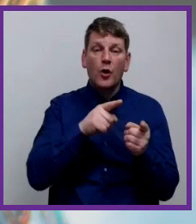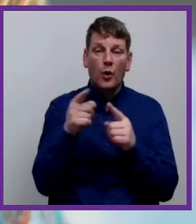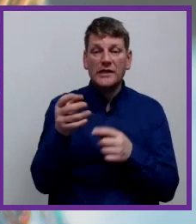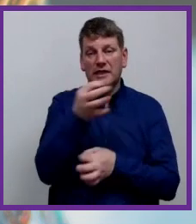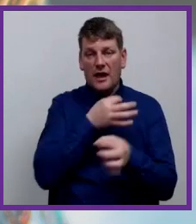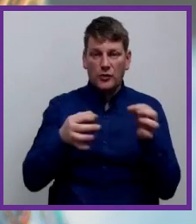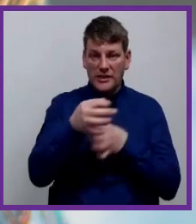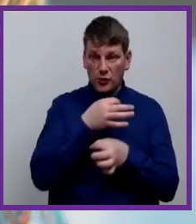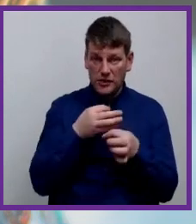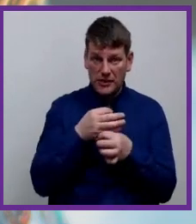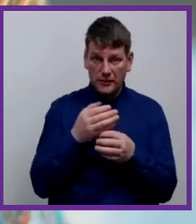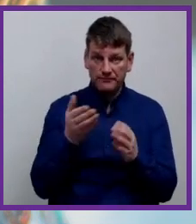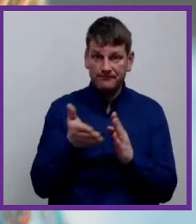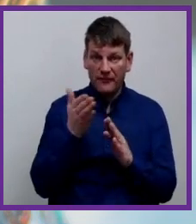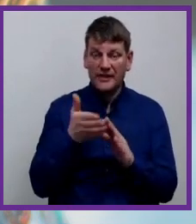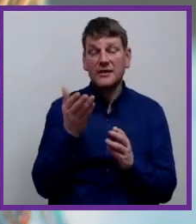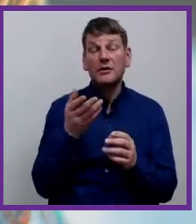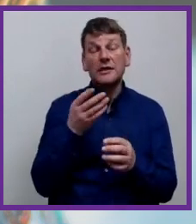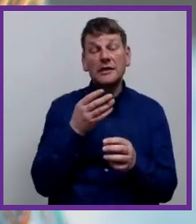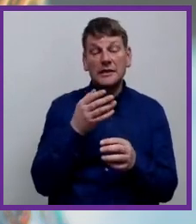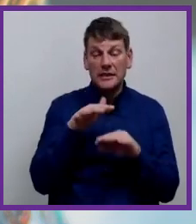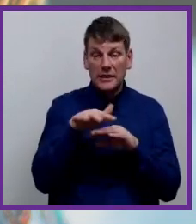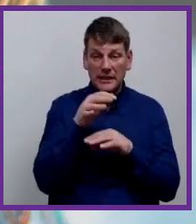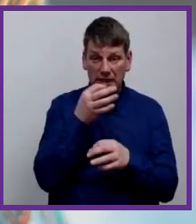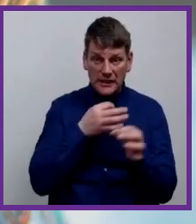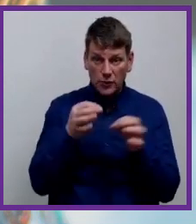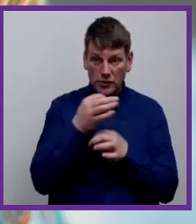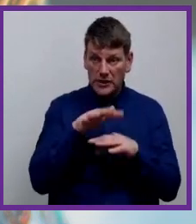diskusiju sabiedrībā. Un tad nāk šis te